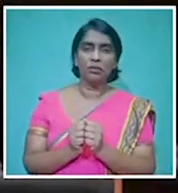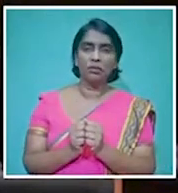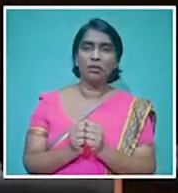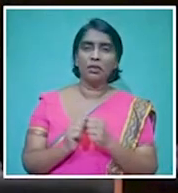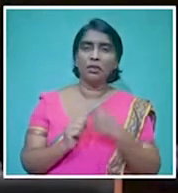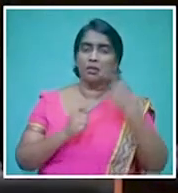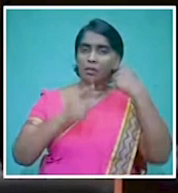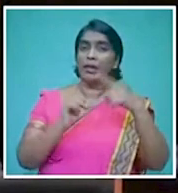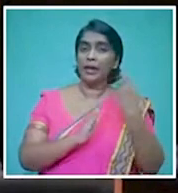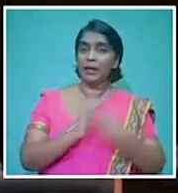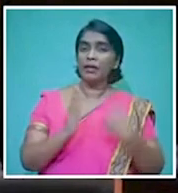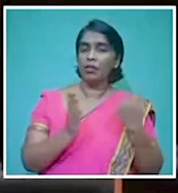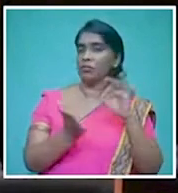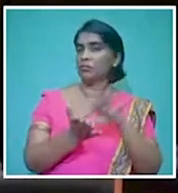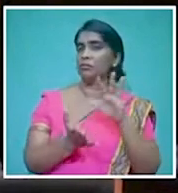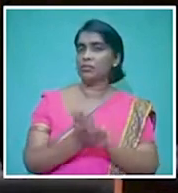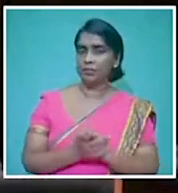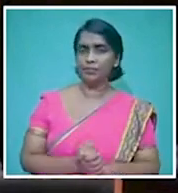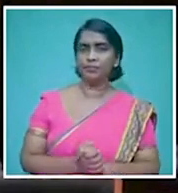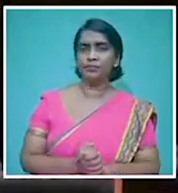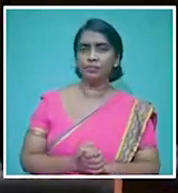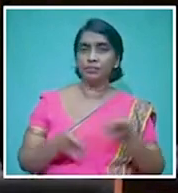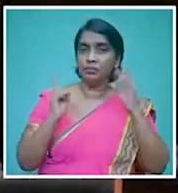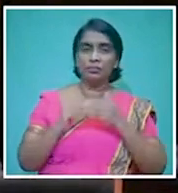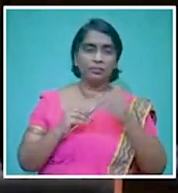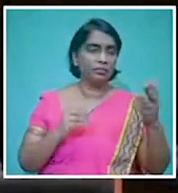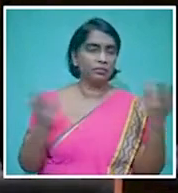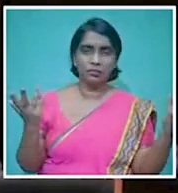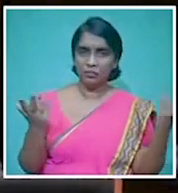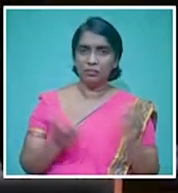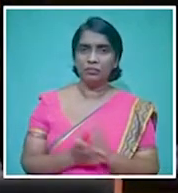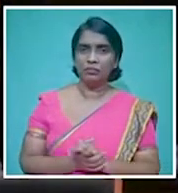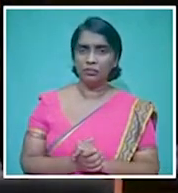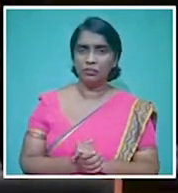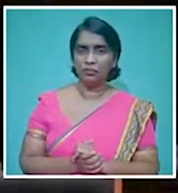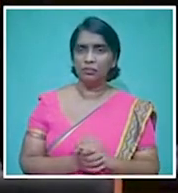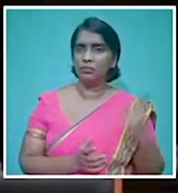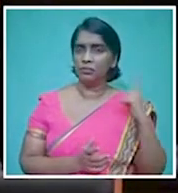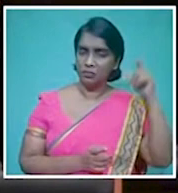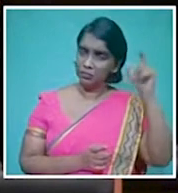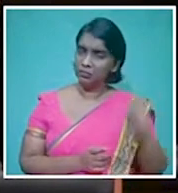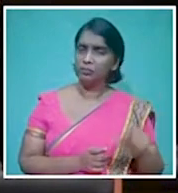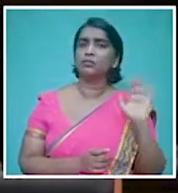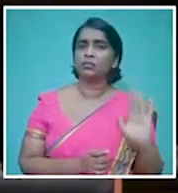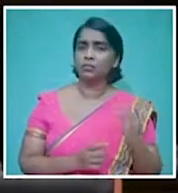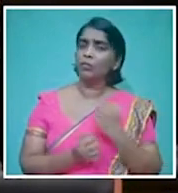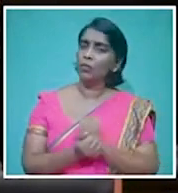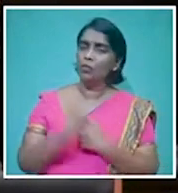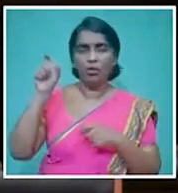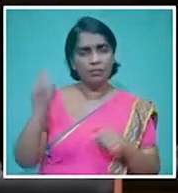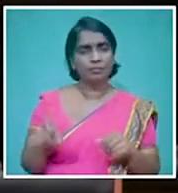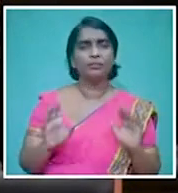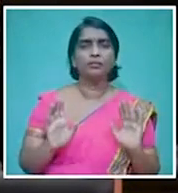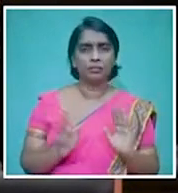යටතේ නීති ගේන්න ඕන කියලා. මේ සෙල්ලම කරගෙන යන්න බෑ. නිල හමුදා නිලධාරියෙක් වුණොත් පොලිස් නිලධාරියෙක්